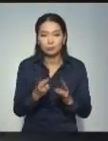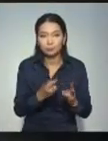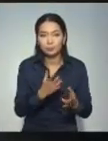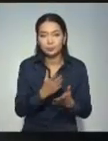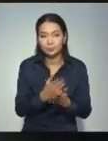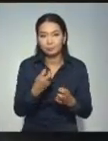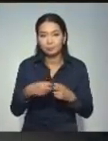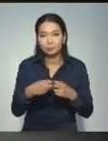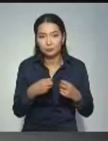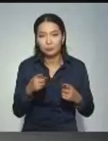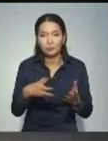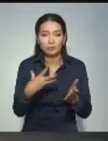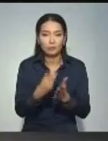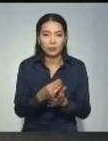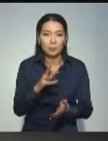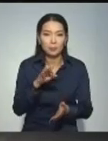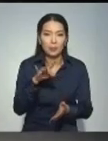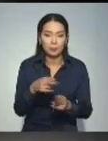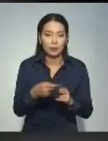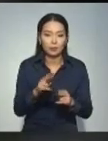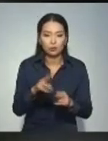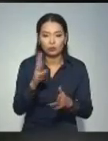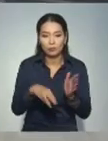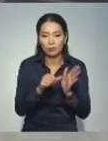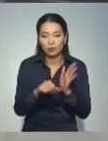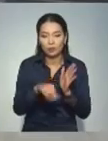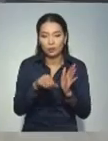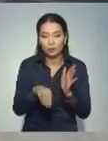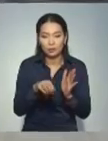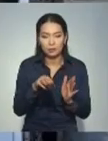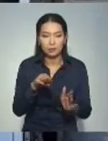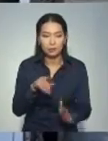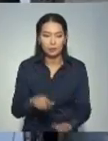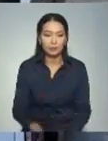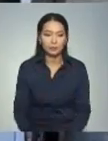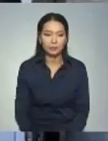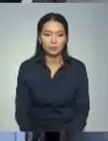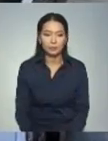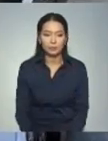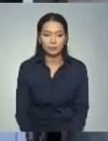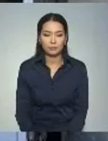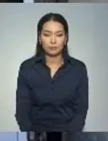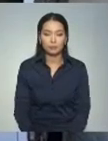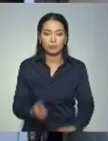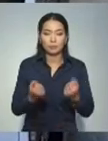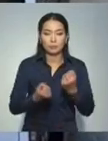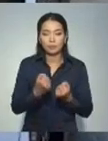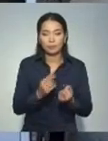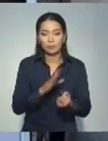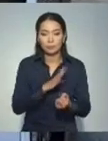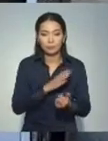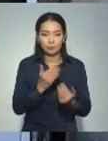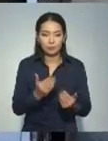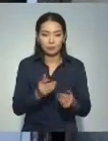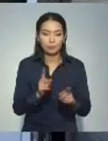горожане новые писали Штраф 20 МРП это 60 тысяч тенге водитель привлечен по статье